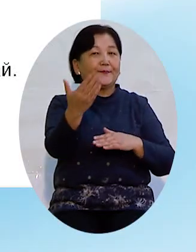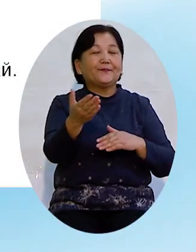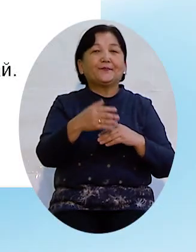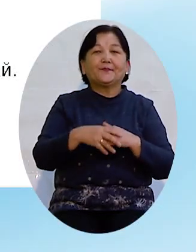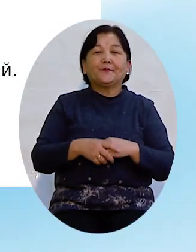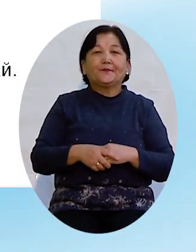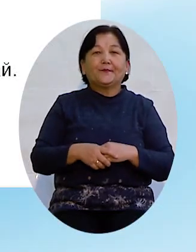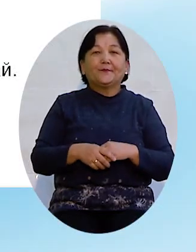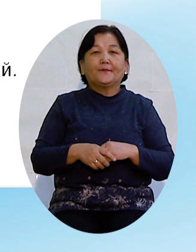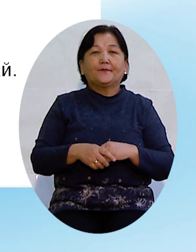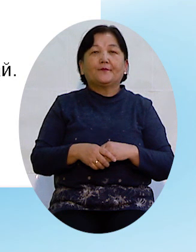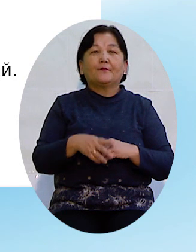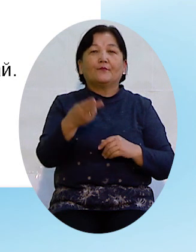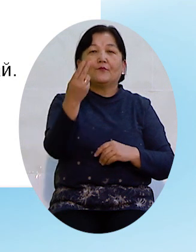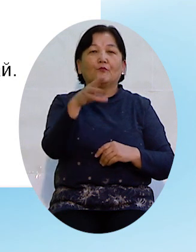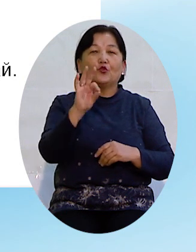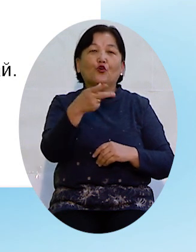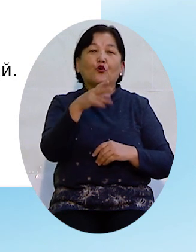За, грин даалгавар.